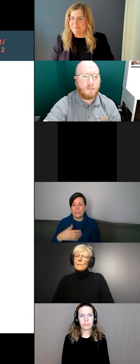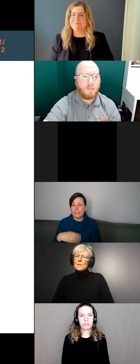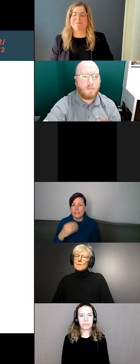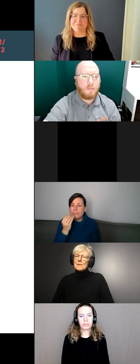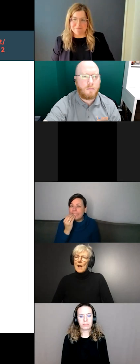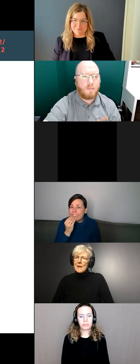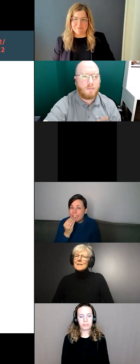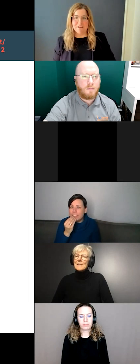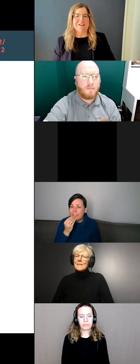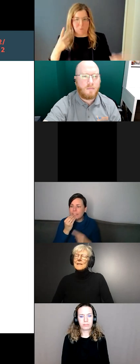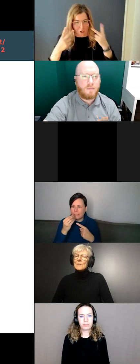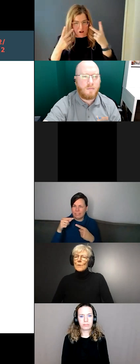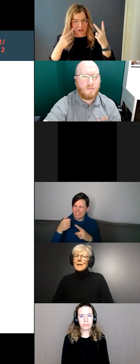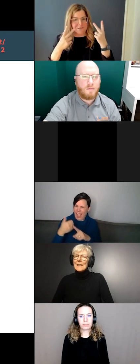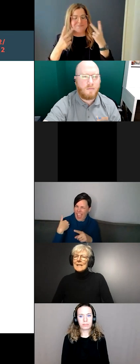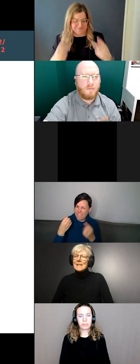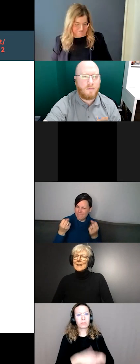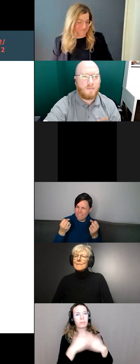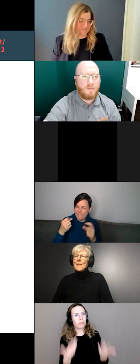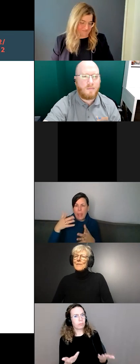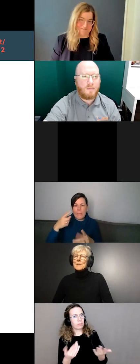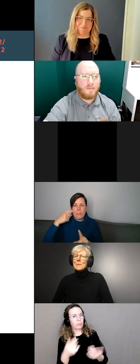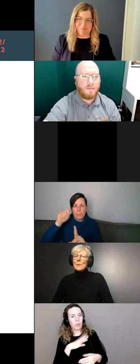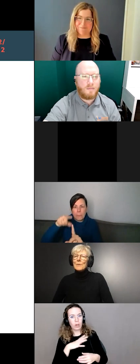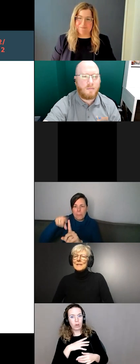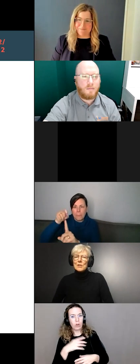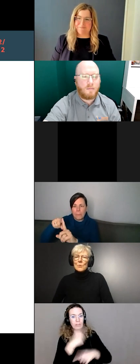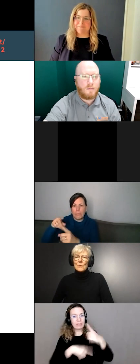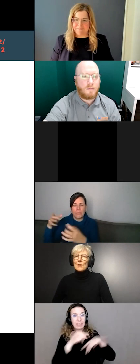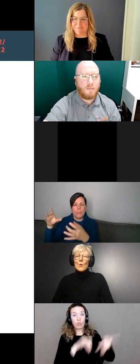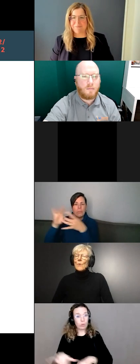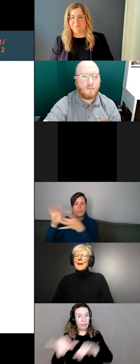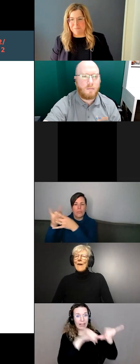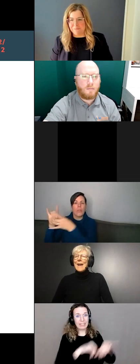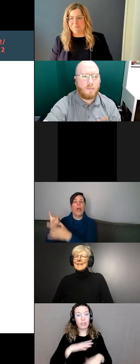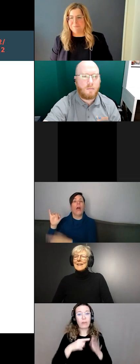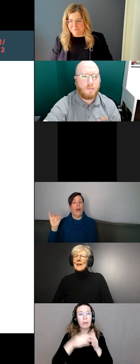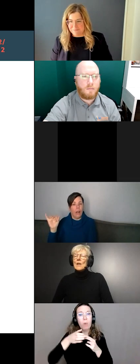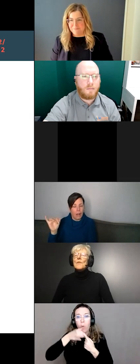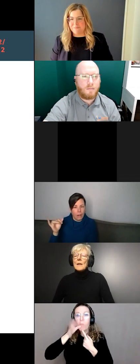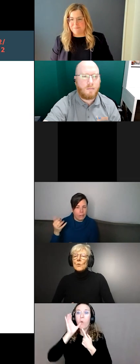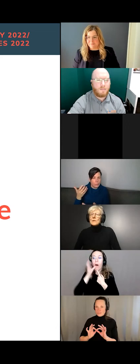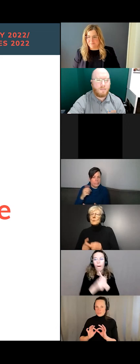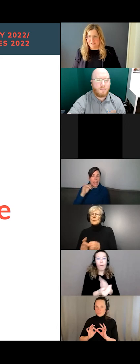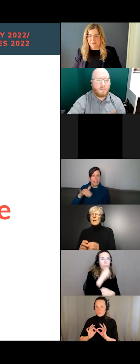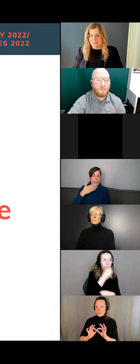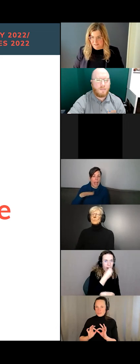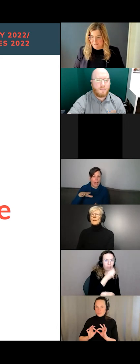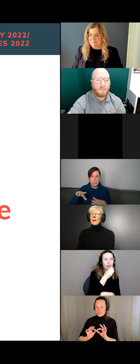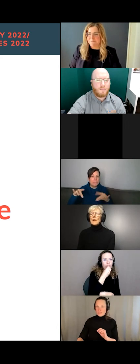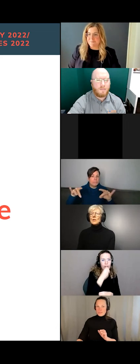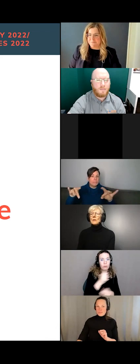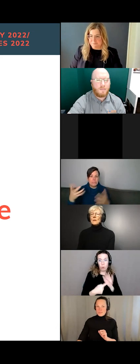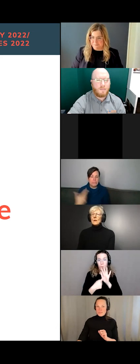Il y a des signes qui sont universels comme boire et manger. Je peux vous démontrer tout de suite.